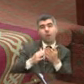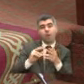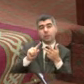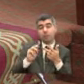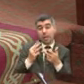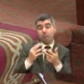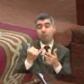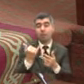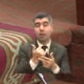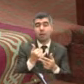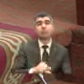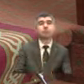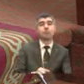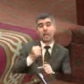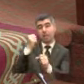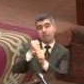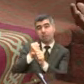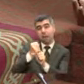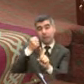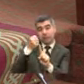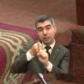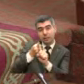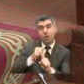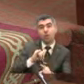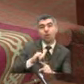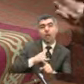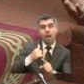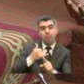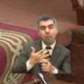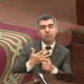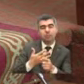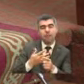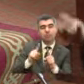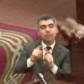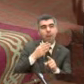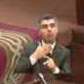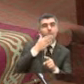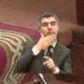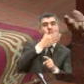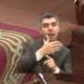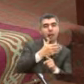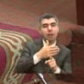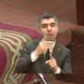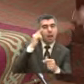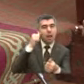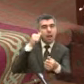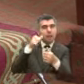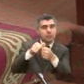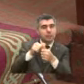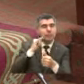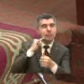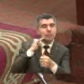الثالث هو أن نشتغل على فئة الشباب وفئة الأجيال الصاعدة من أجل تثبيت